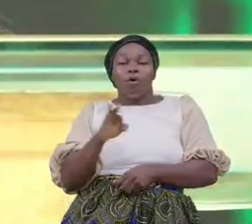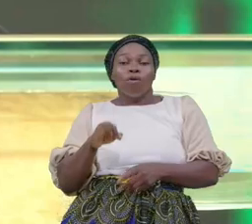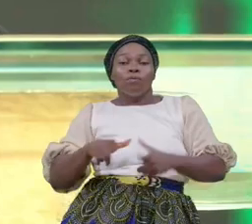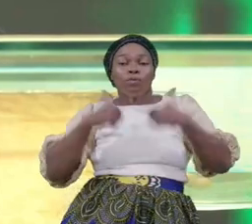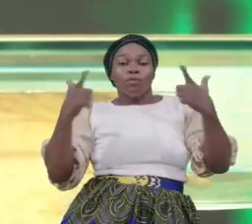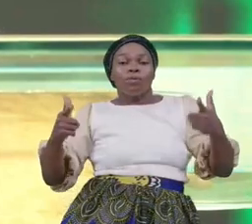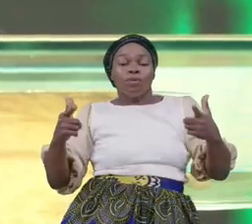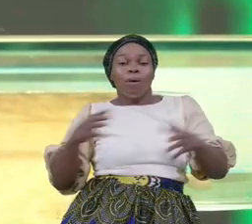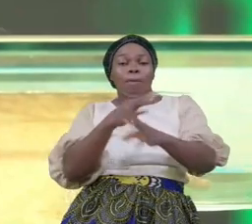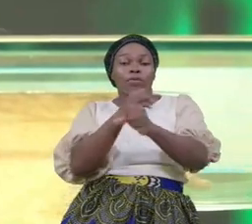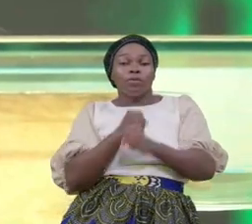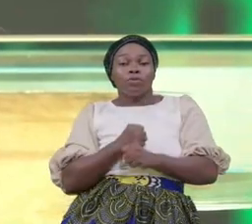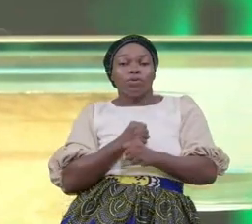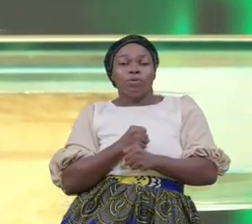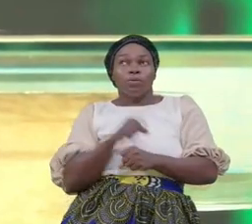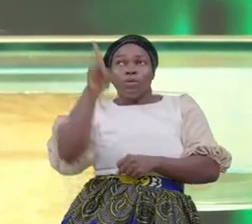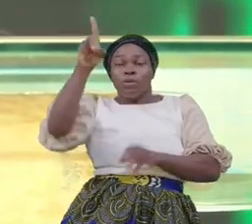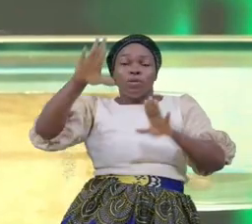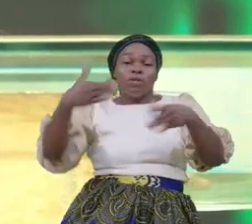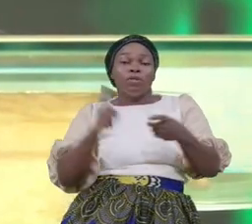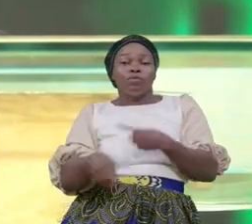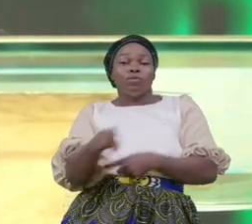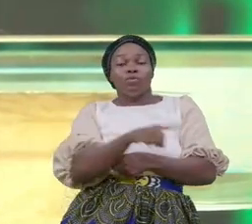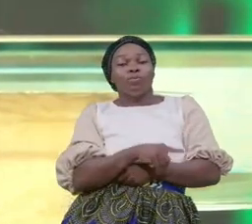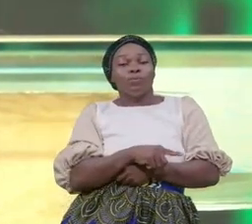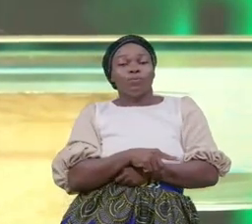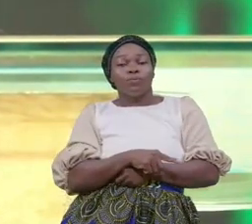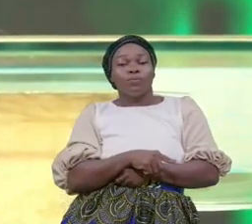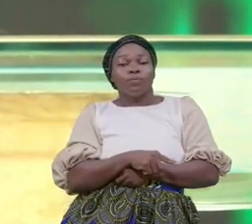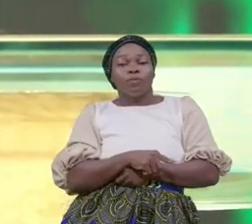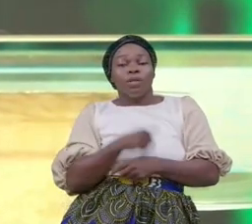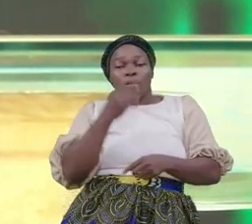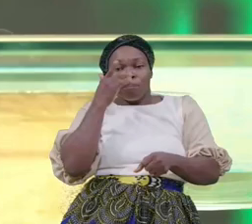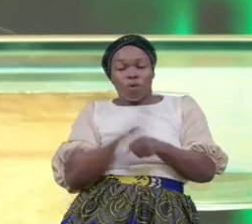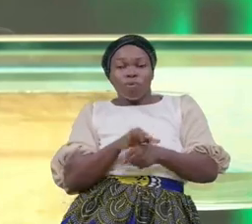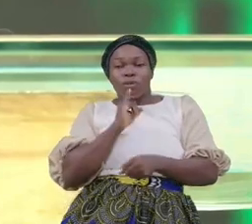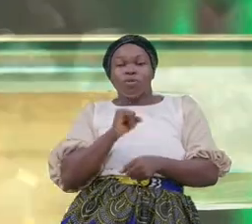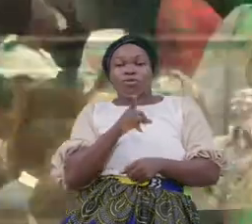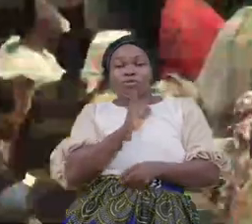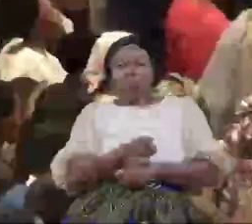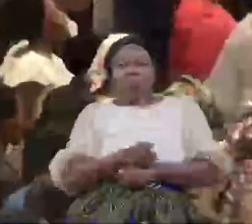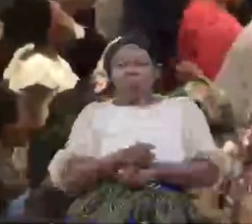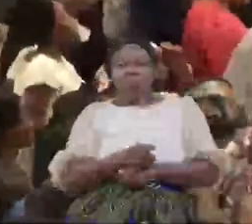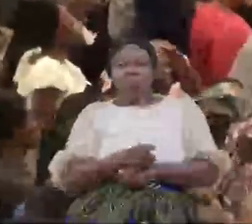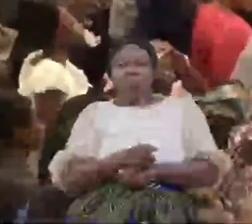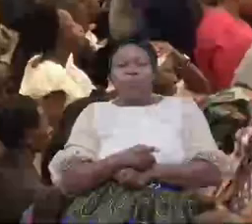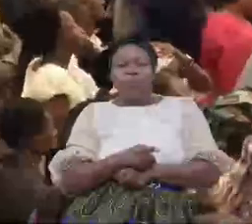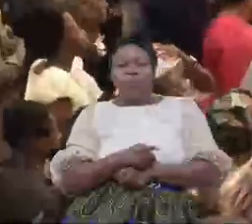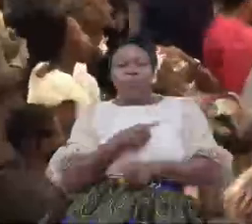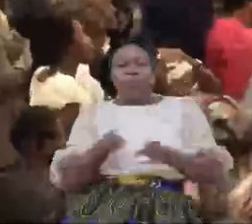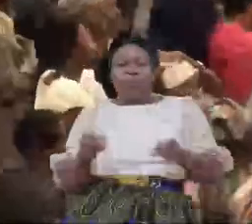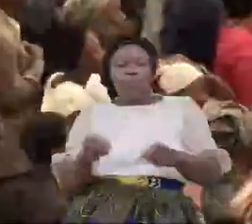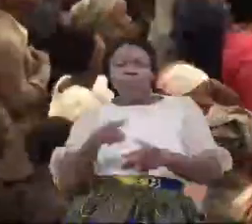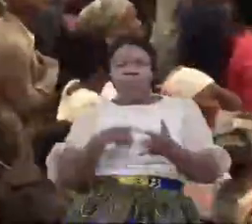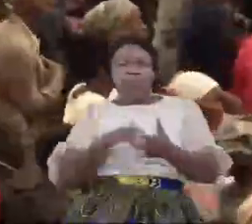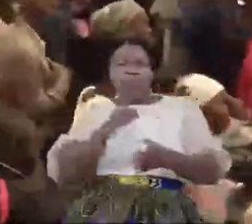De la possession surnaturelle, je vous l'ai donné. La promesse est sûre et certaine. Acquise par Christ.